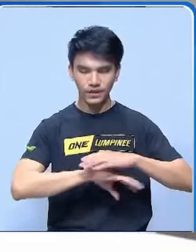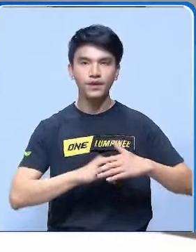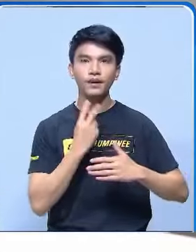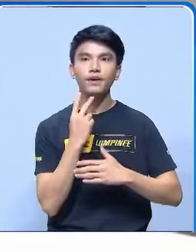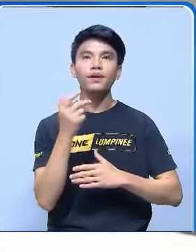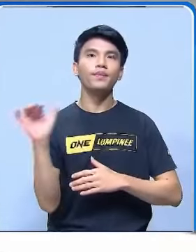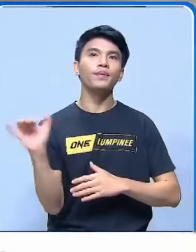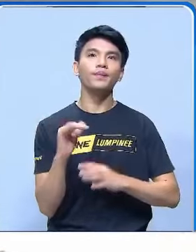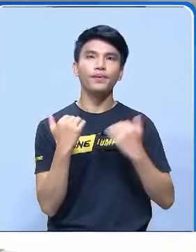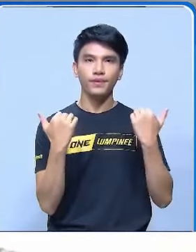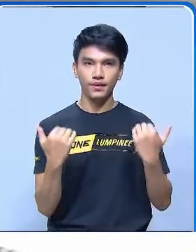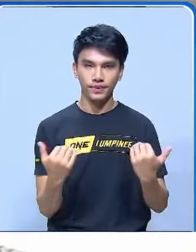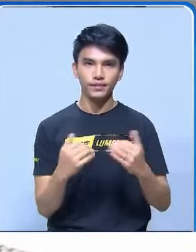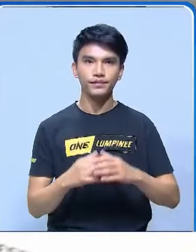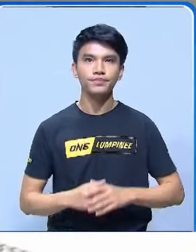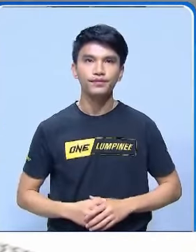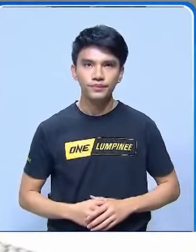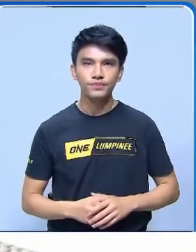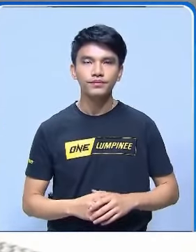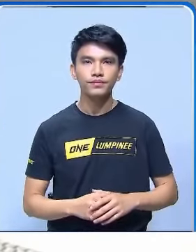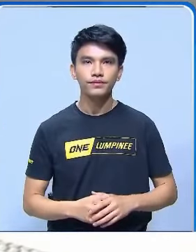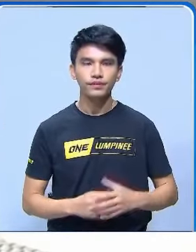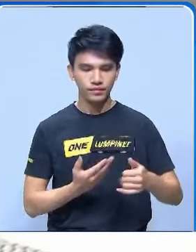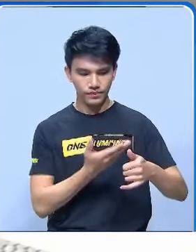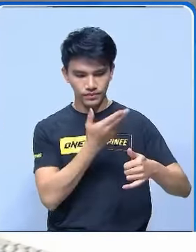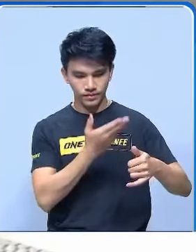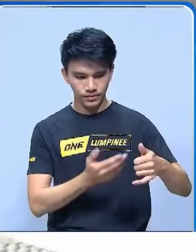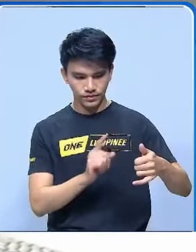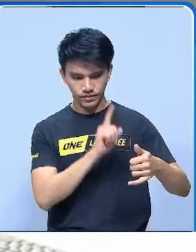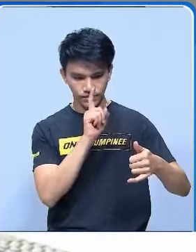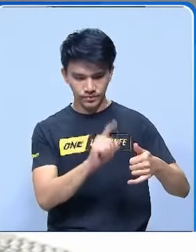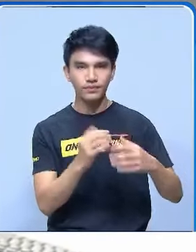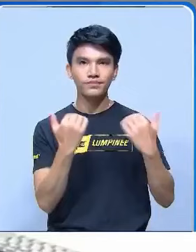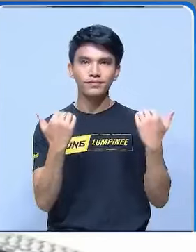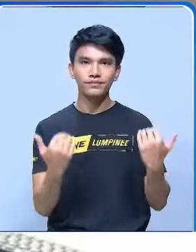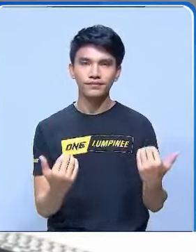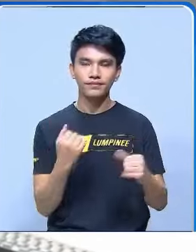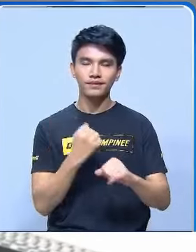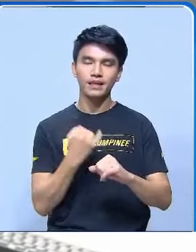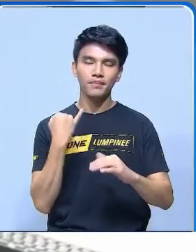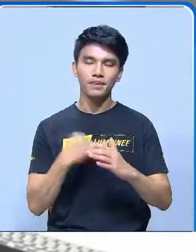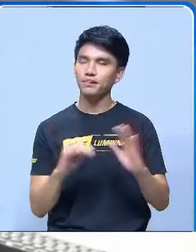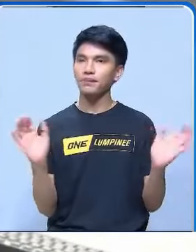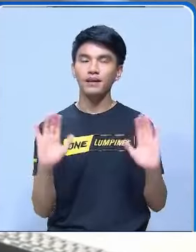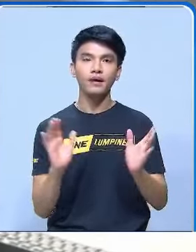ผู้ต้องหาเองก็พูดต้องสงสัยอ่ะเนาะท่านก็ยืนยันว่าไม่ใช่ผู้ทำความผิดนะครับ